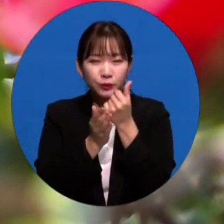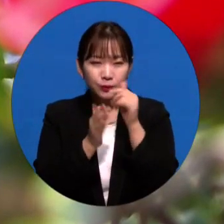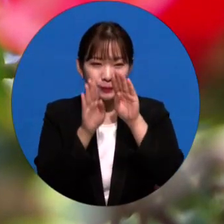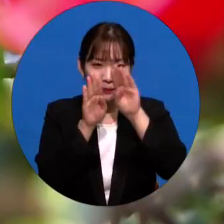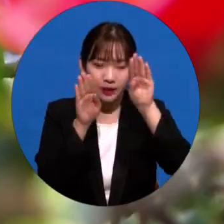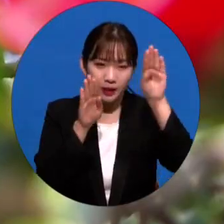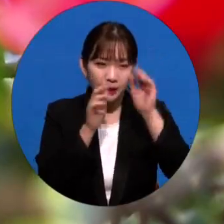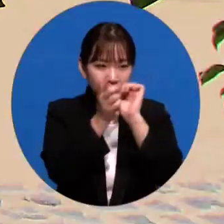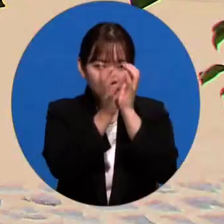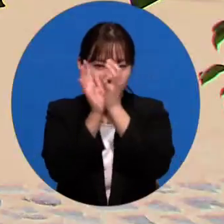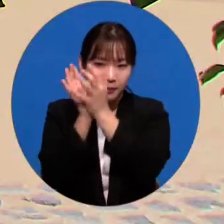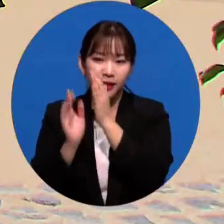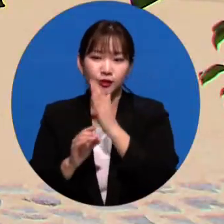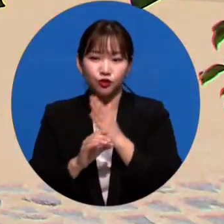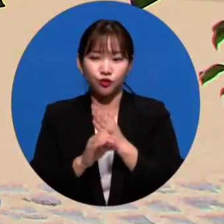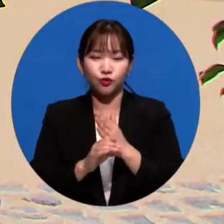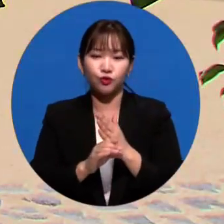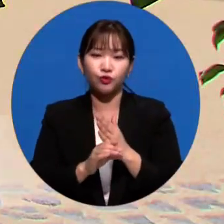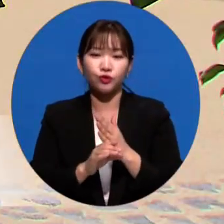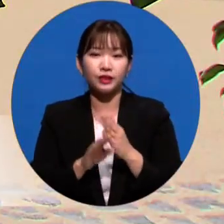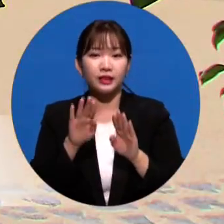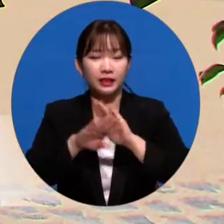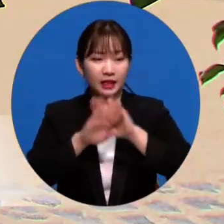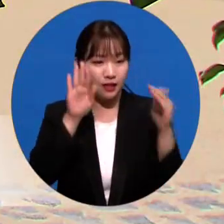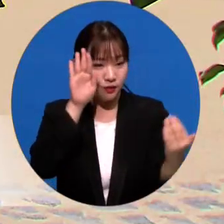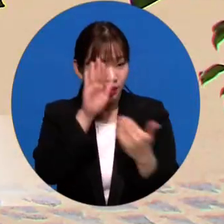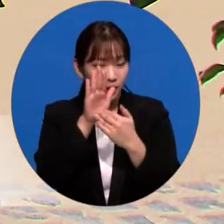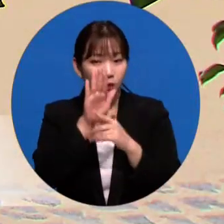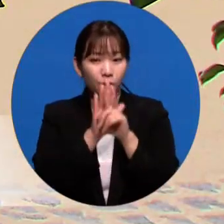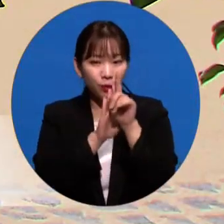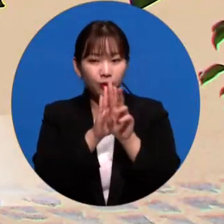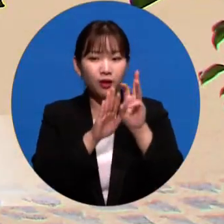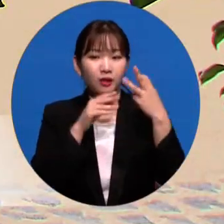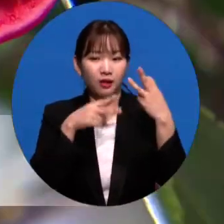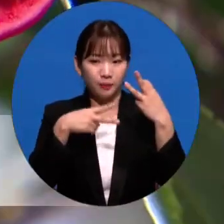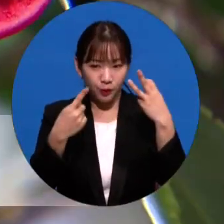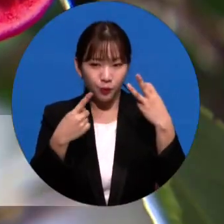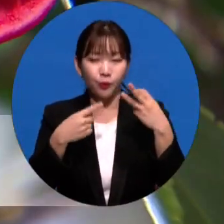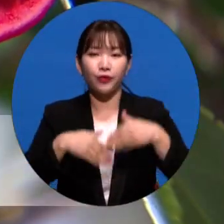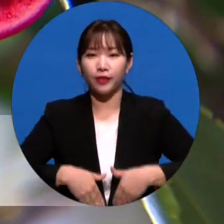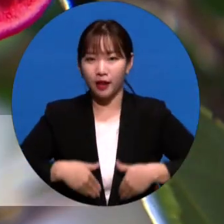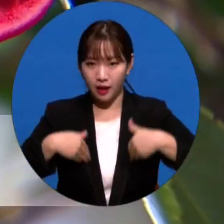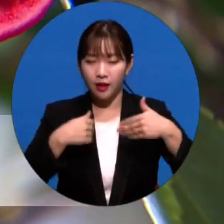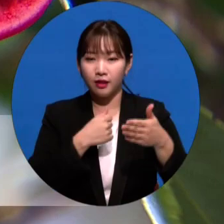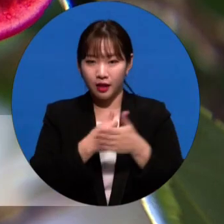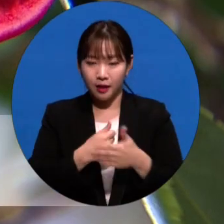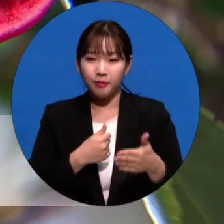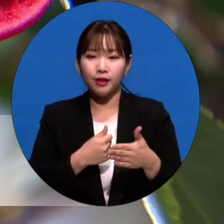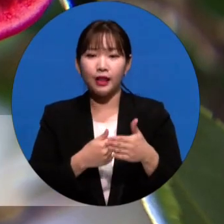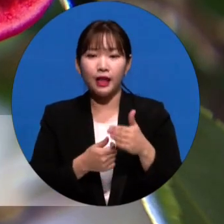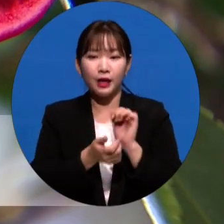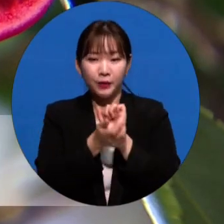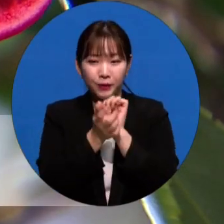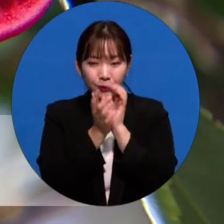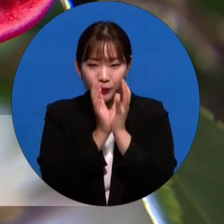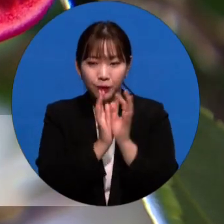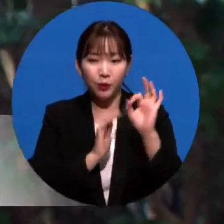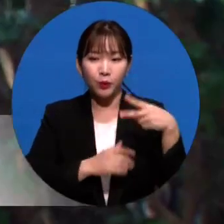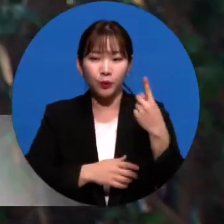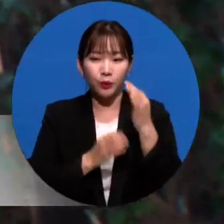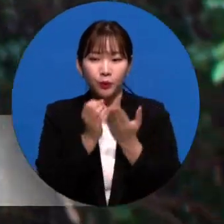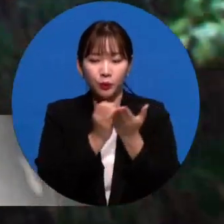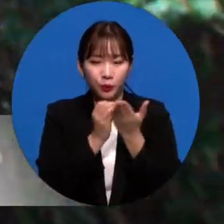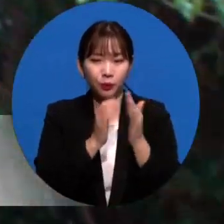모습을 드러내고 있습니다. 낮 최고 기온이 13도까지 오르는 한결 풀린 날씨에 동백꽃이 수줍게 모습을 내민 오동도